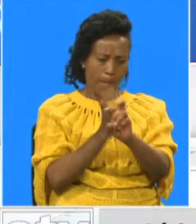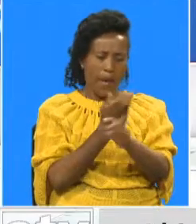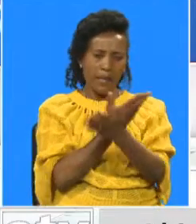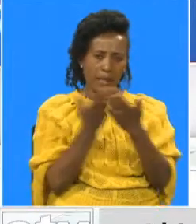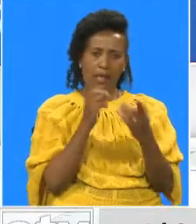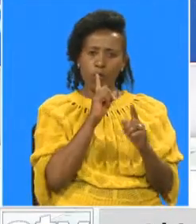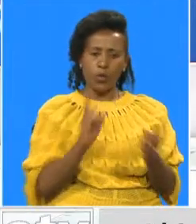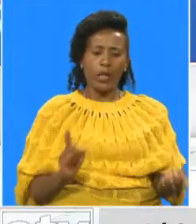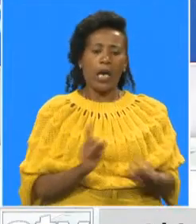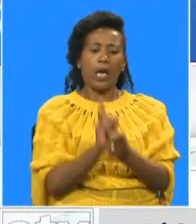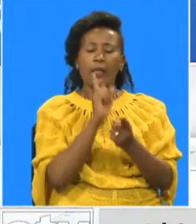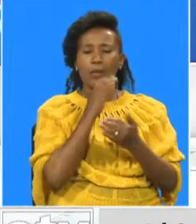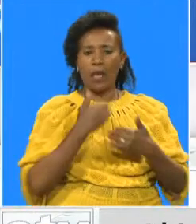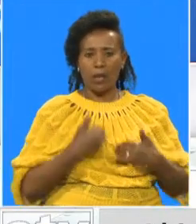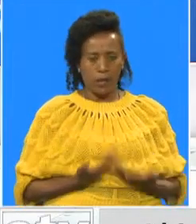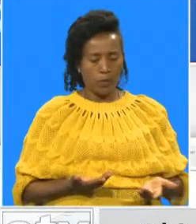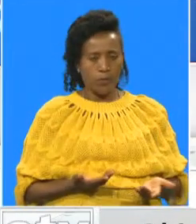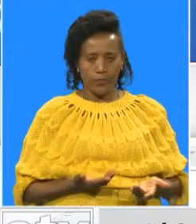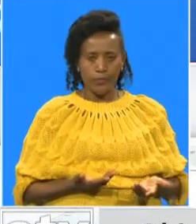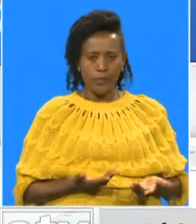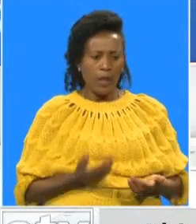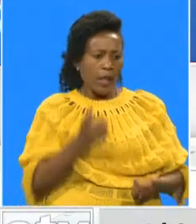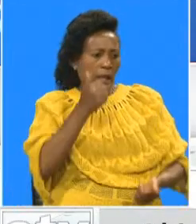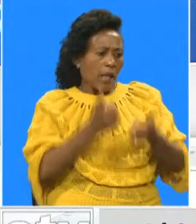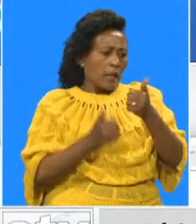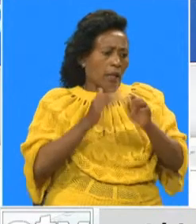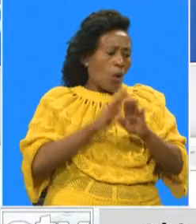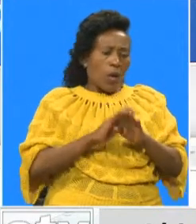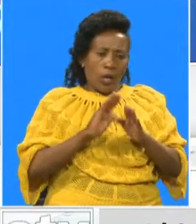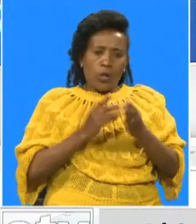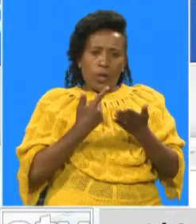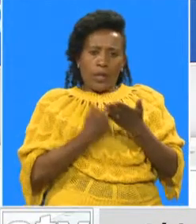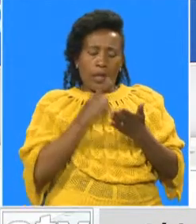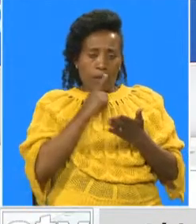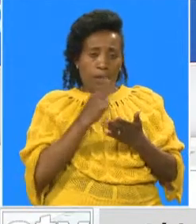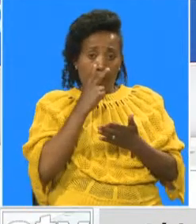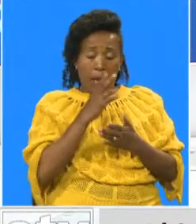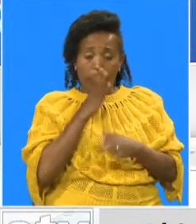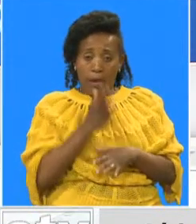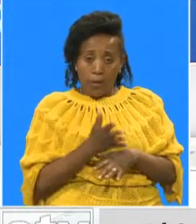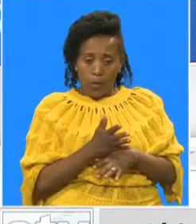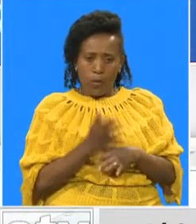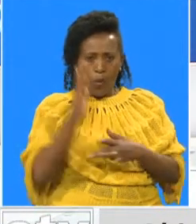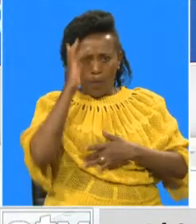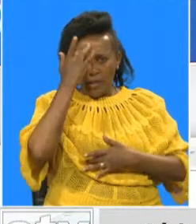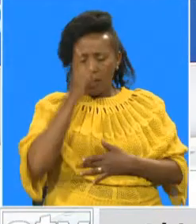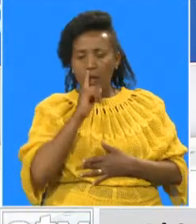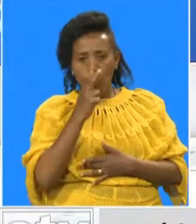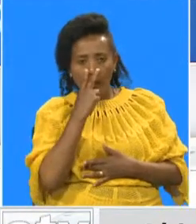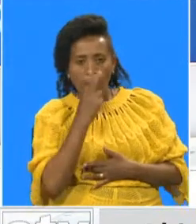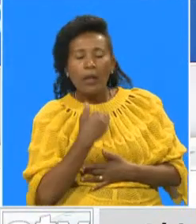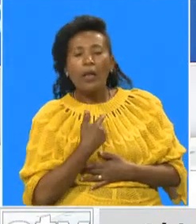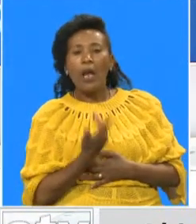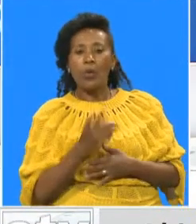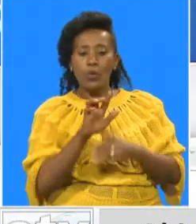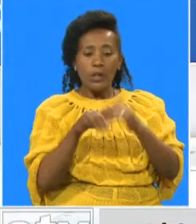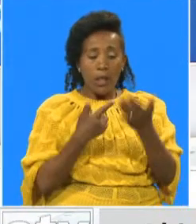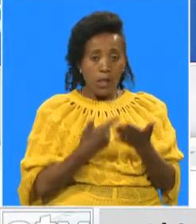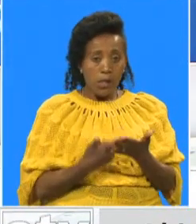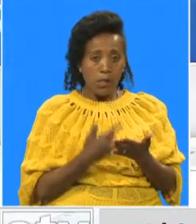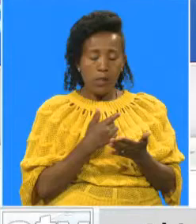ነው እያጋጠመን ያለ ነው። የትኛው ላይ እንደሆነ ትሬስ የማታደርገው በሽታ ነው እያየን ያለ ነው።